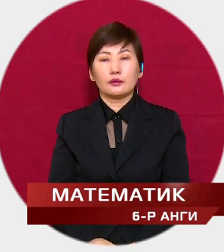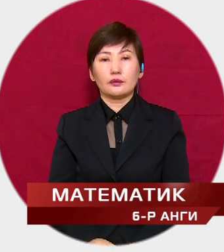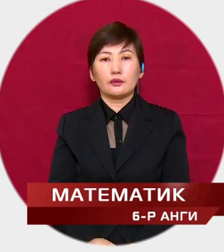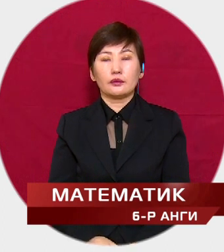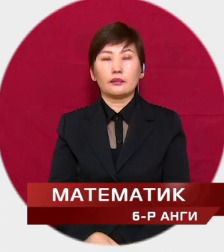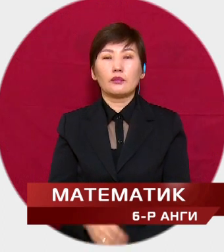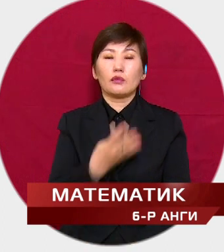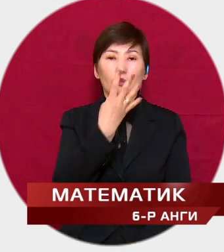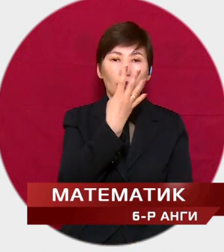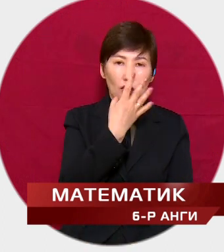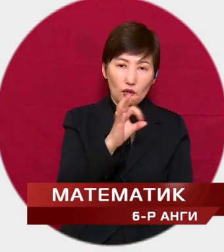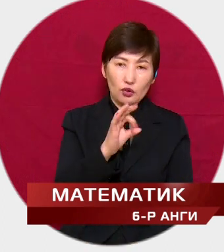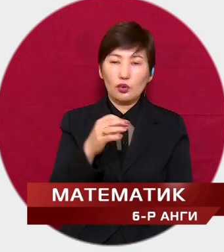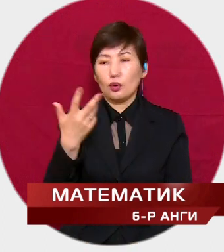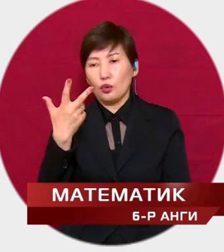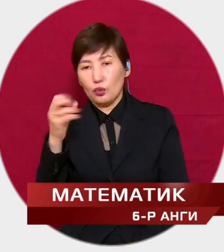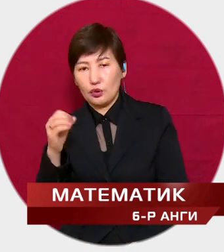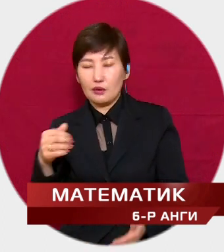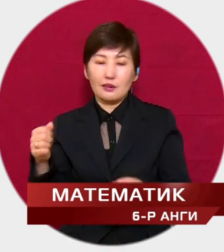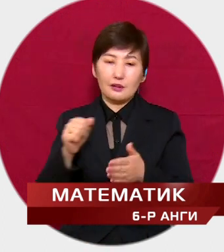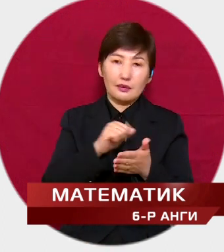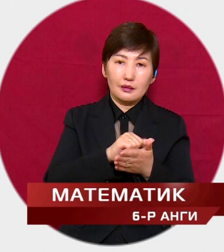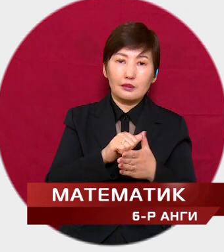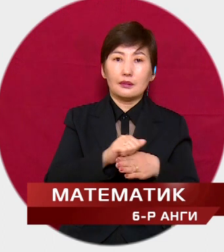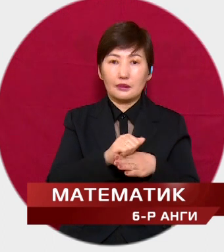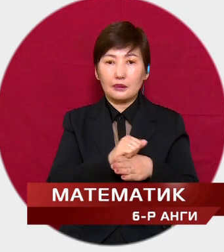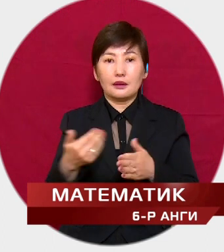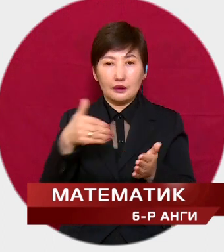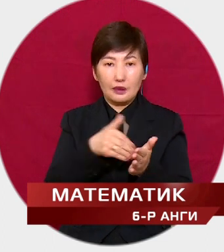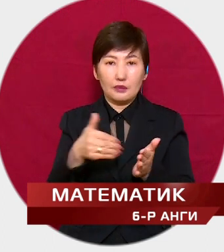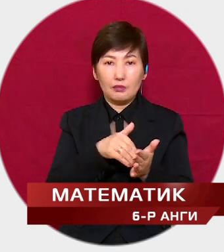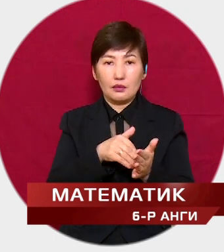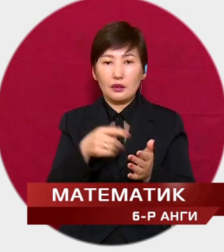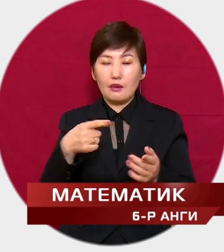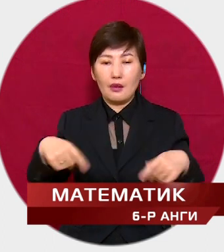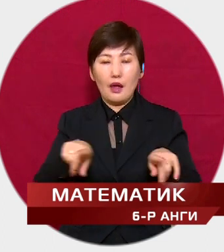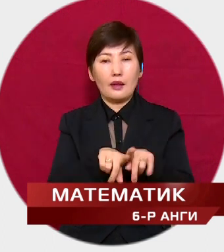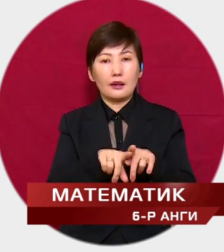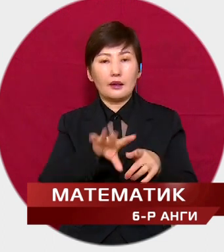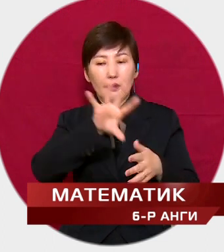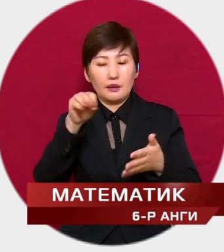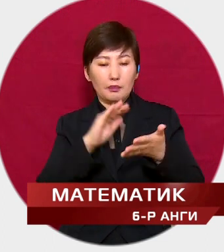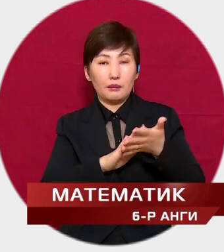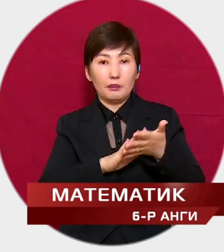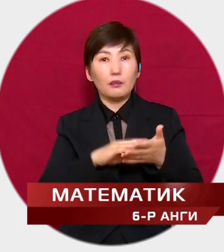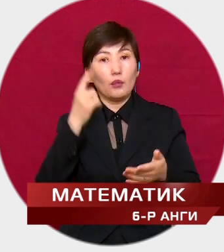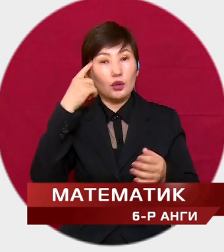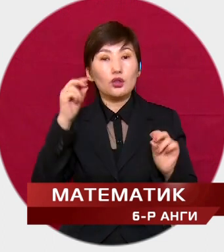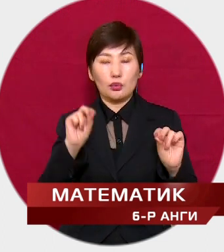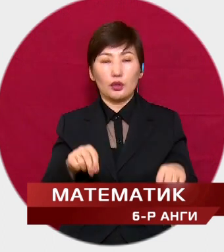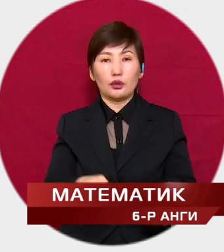40 болон 30 гэсэн энэ тавтамжуудыг энэ бүртгэлийн аргаар та нар гүцээж бас бөглж болно.